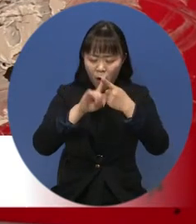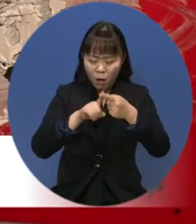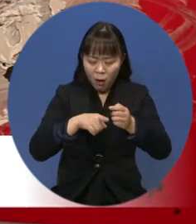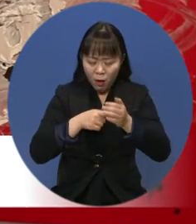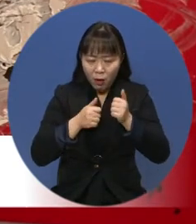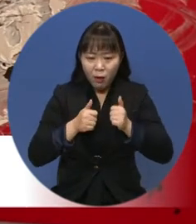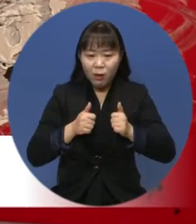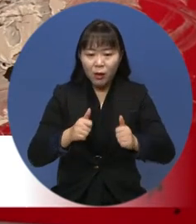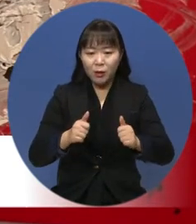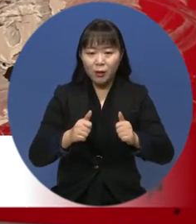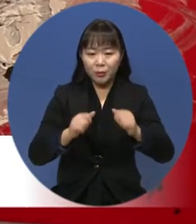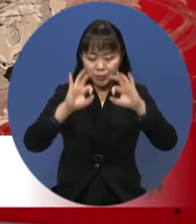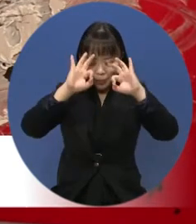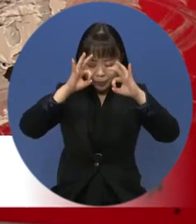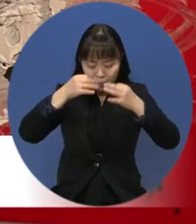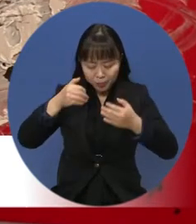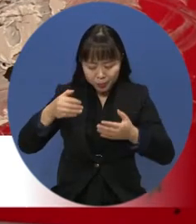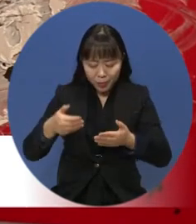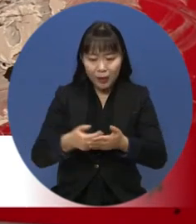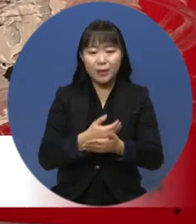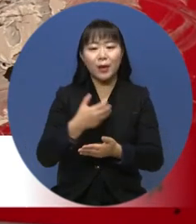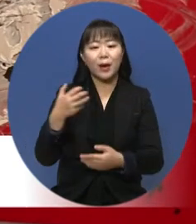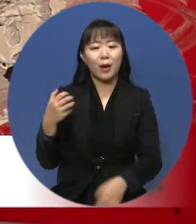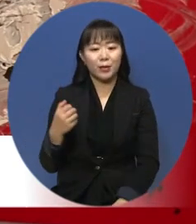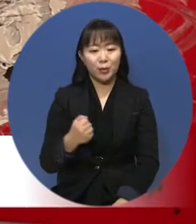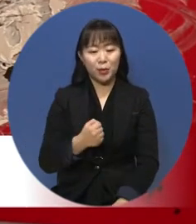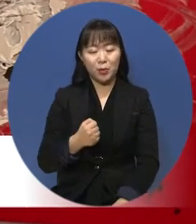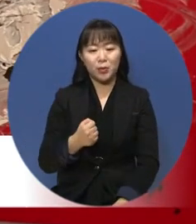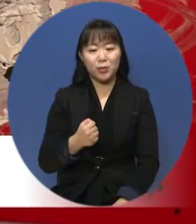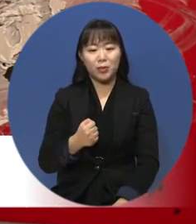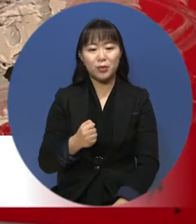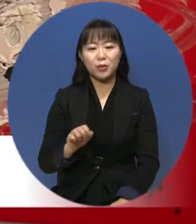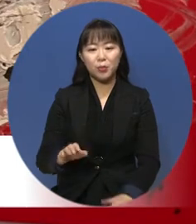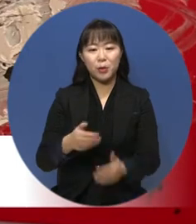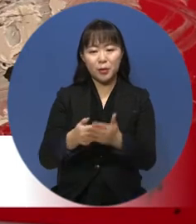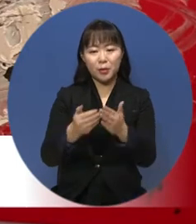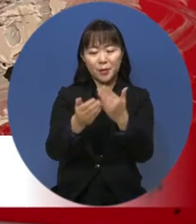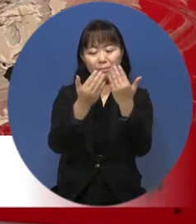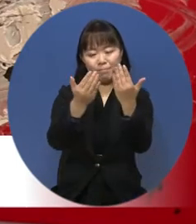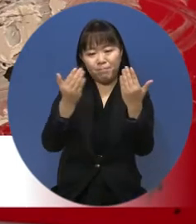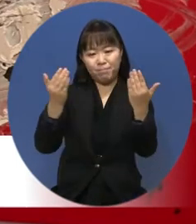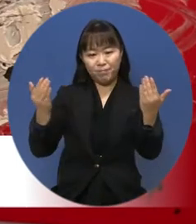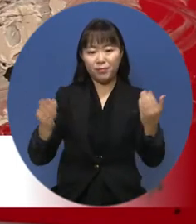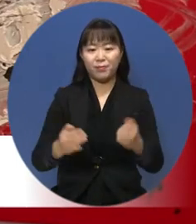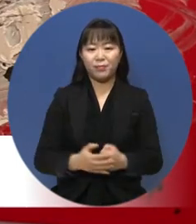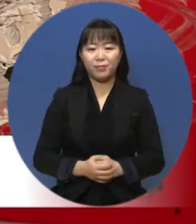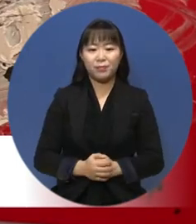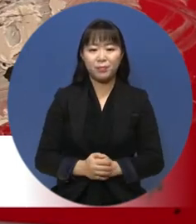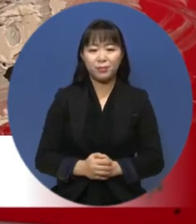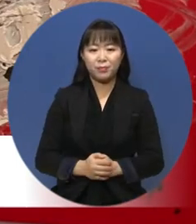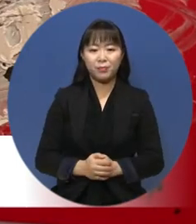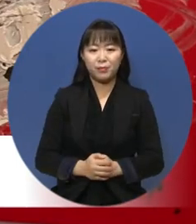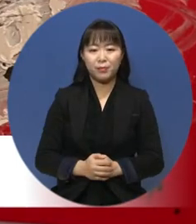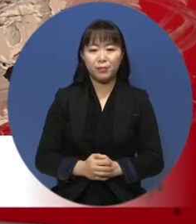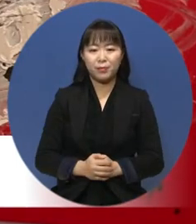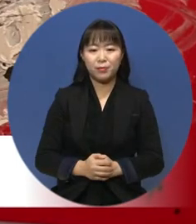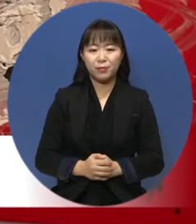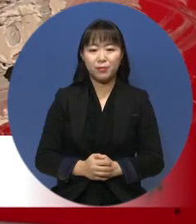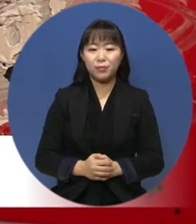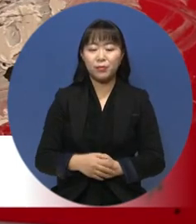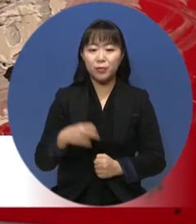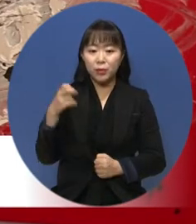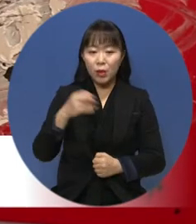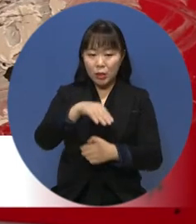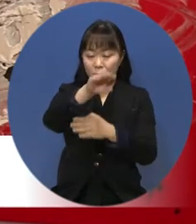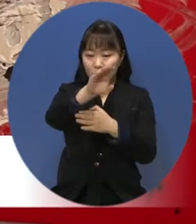성찰을 바탕 해보고 이렇게 전시회를 열게 되었습니다 그리고 서해